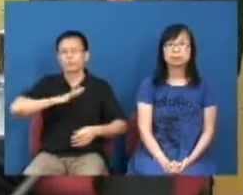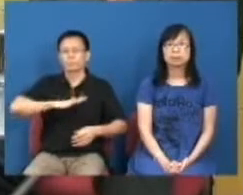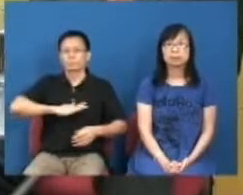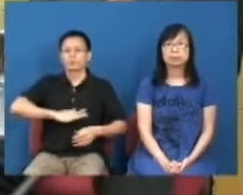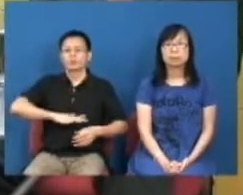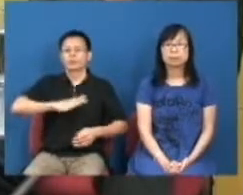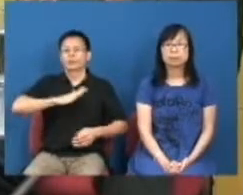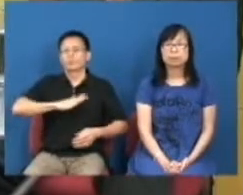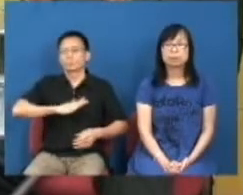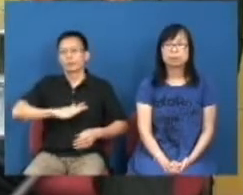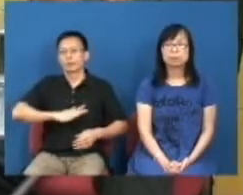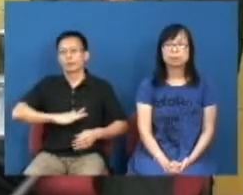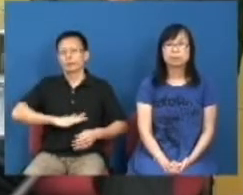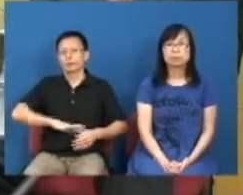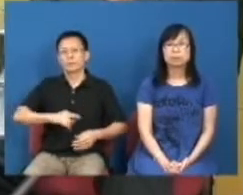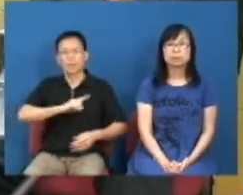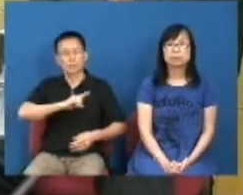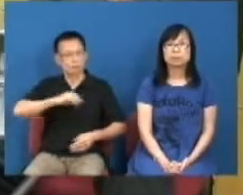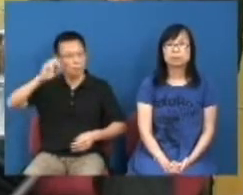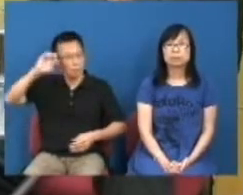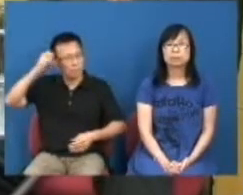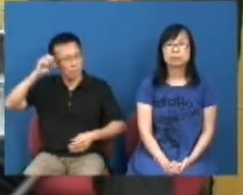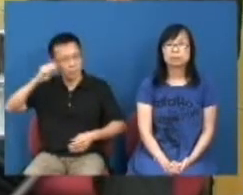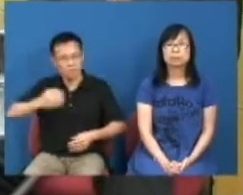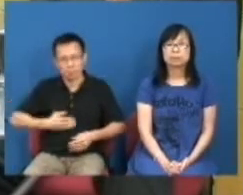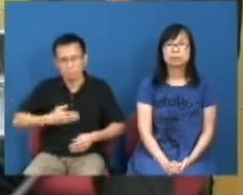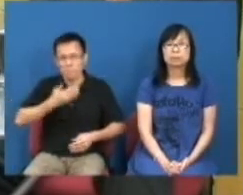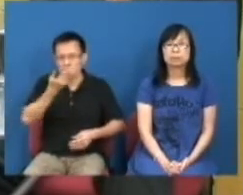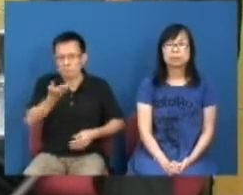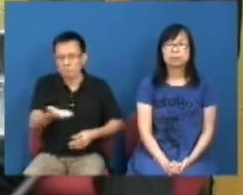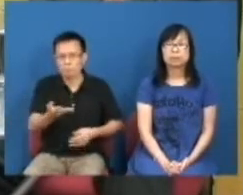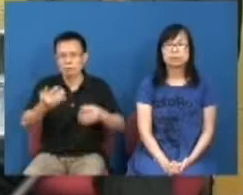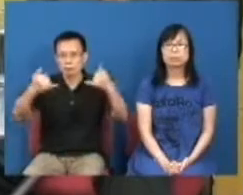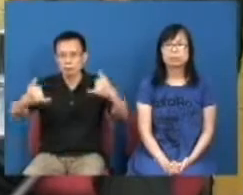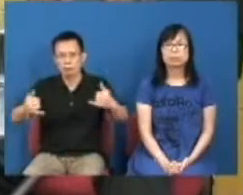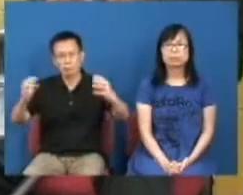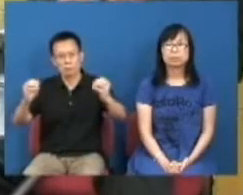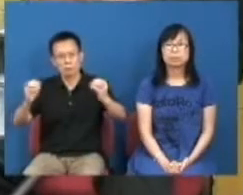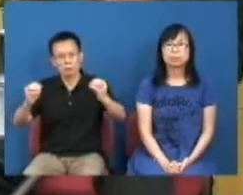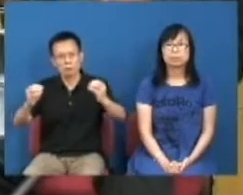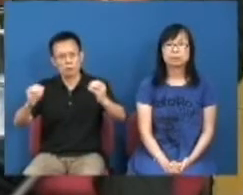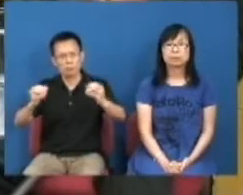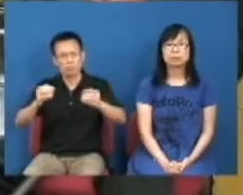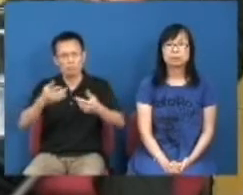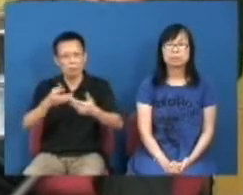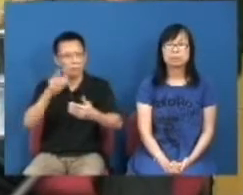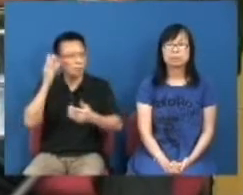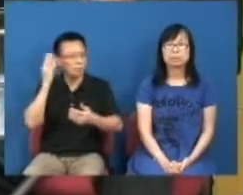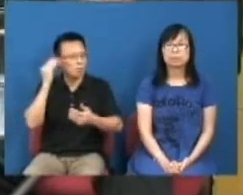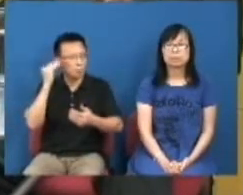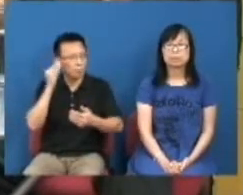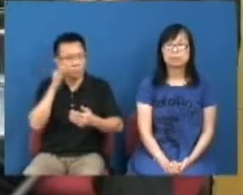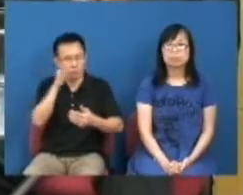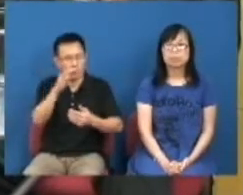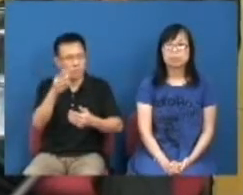要的嘢，將自己諗嘅嘢攤開嚟同人講。當你聽翻對面佢